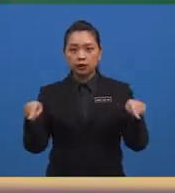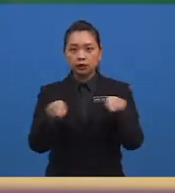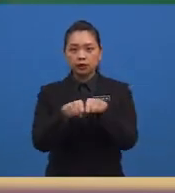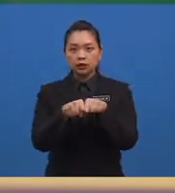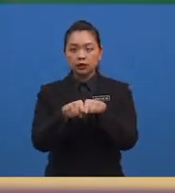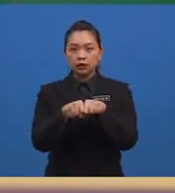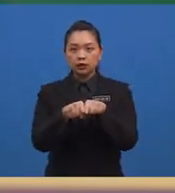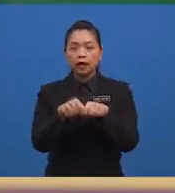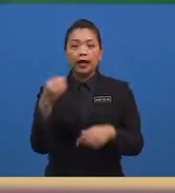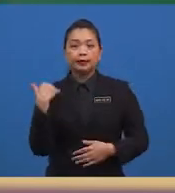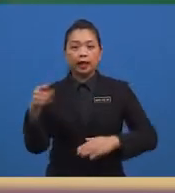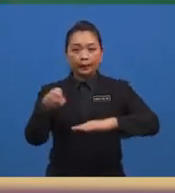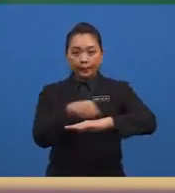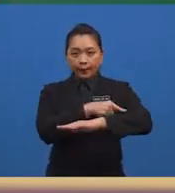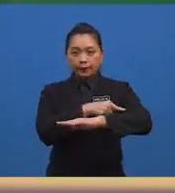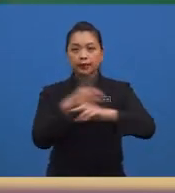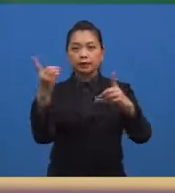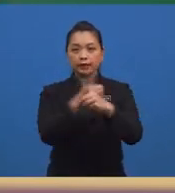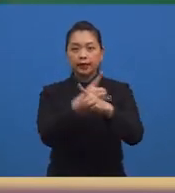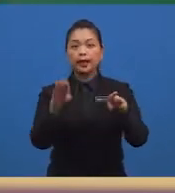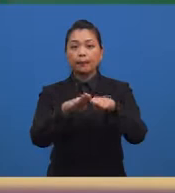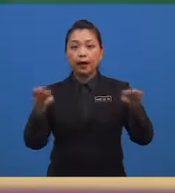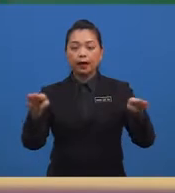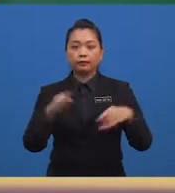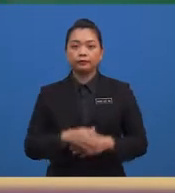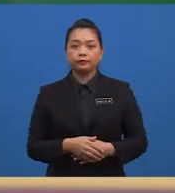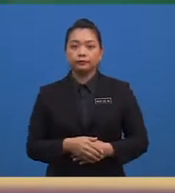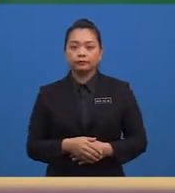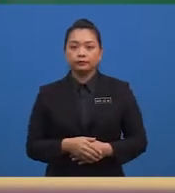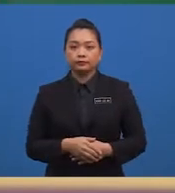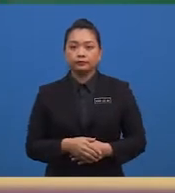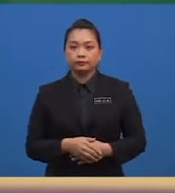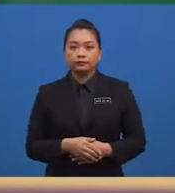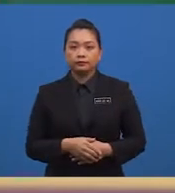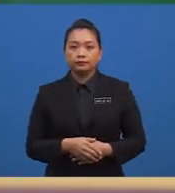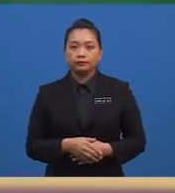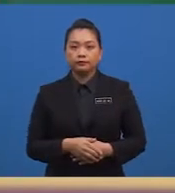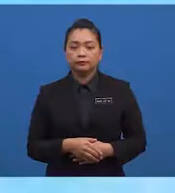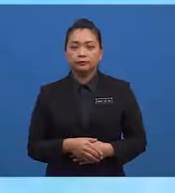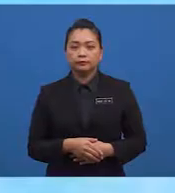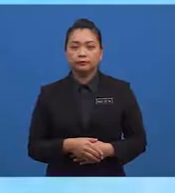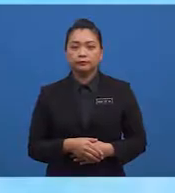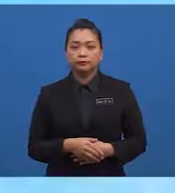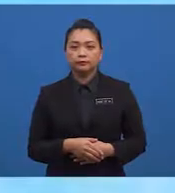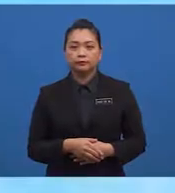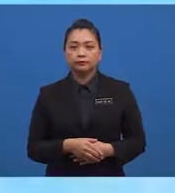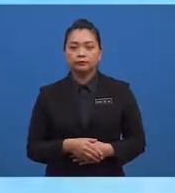ialah panjang darab lebar. Langkah pertama, kita cari